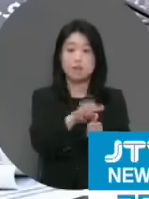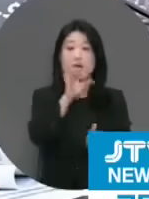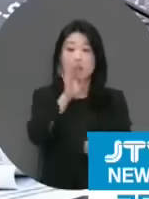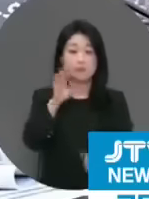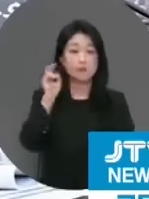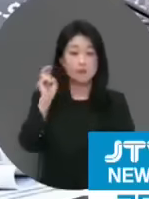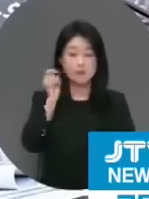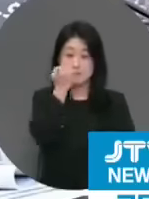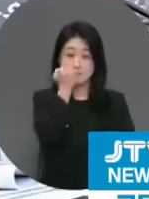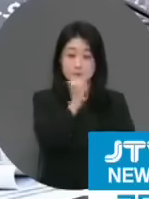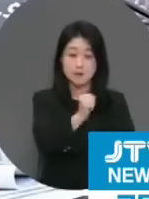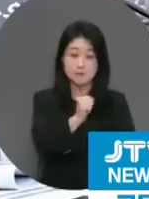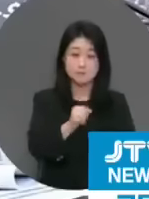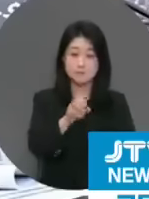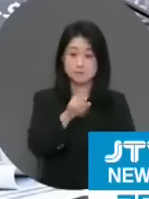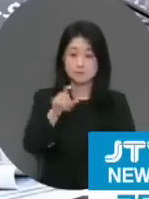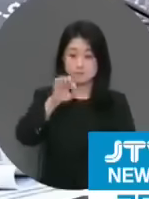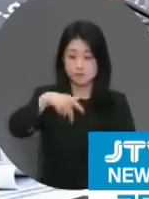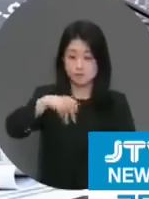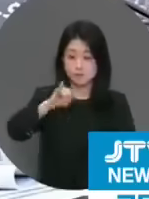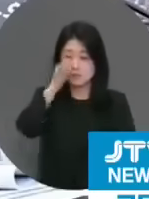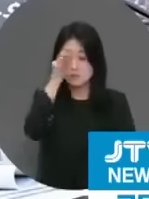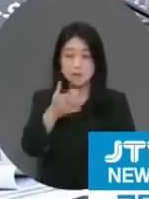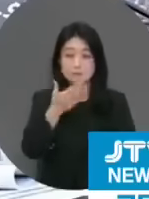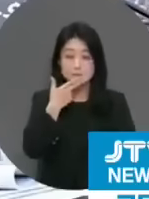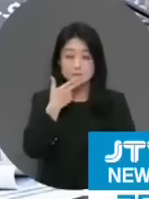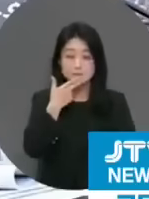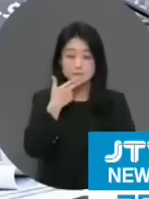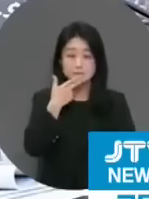됩니다. 파우치에 대해서도 사과를 못 하시는데